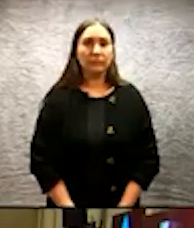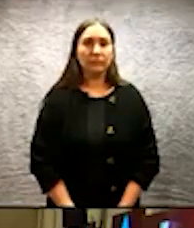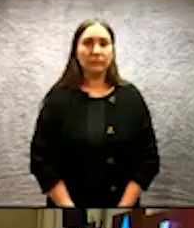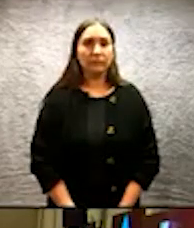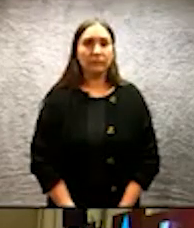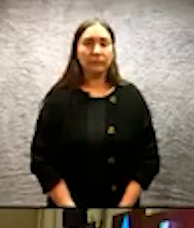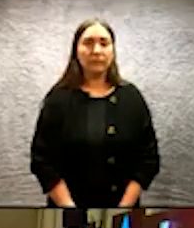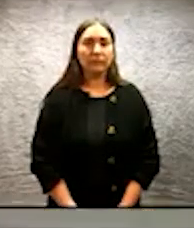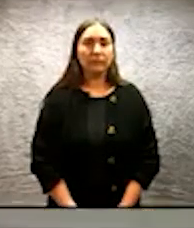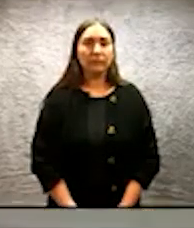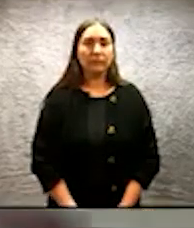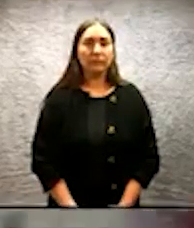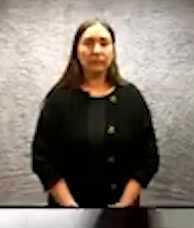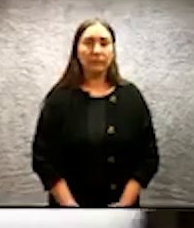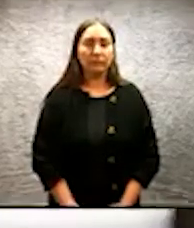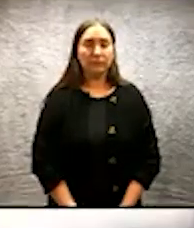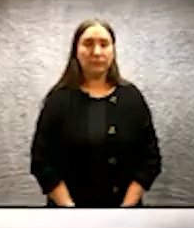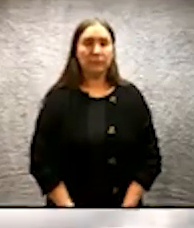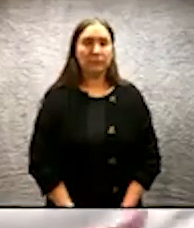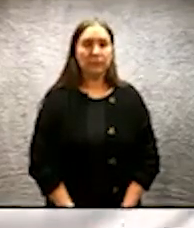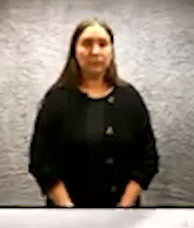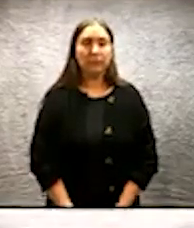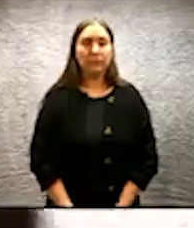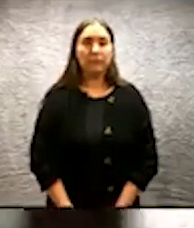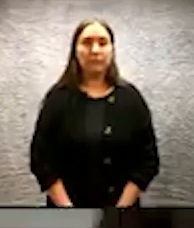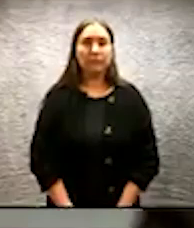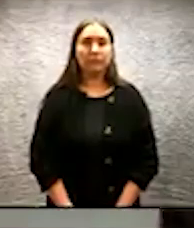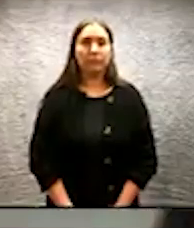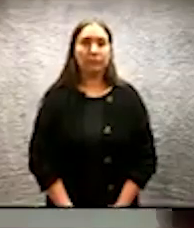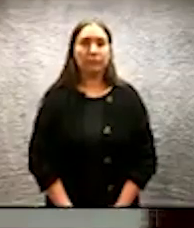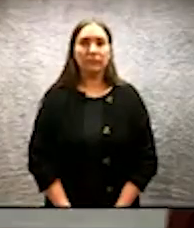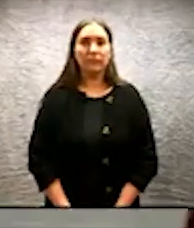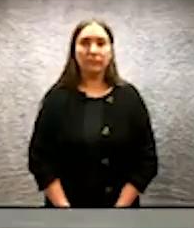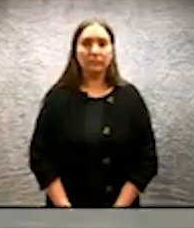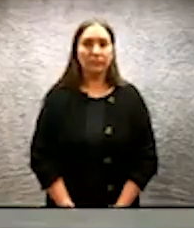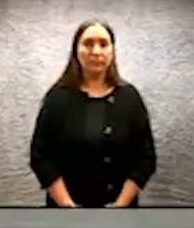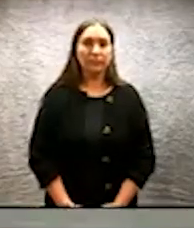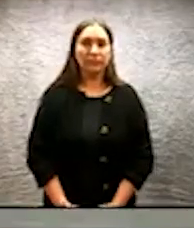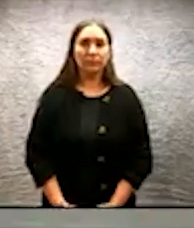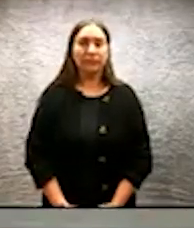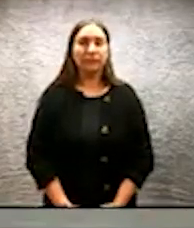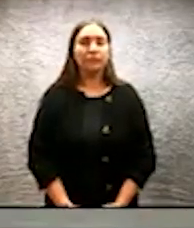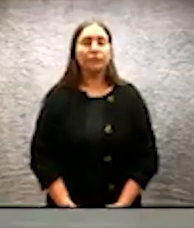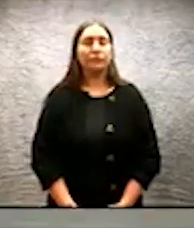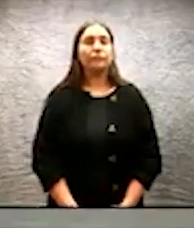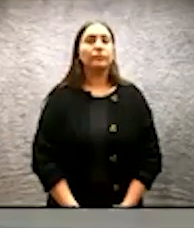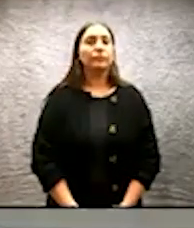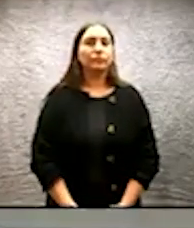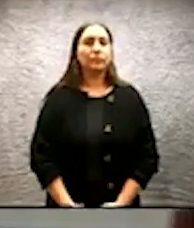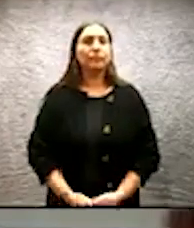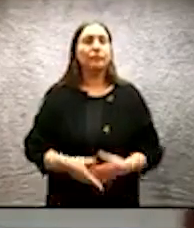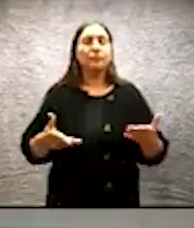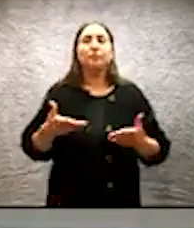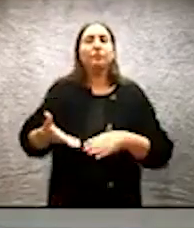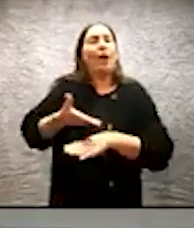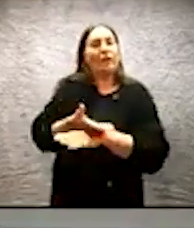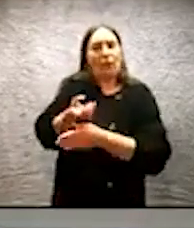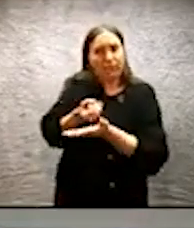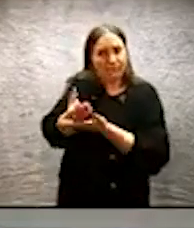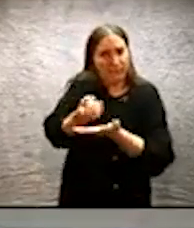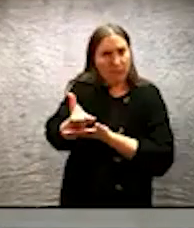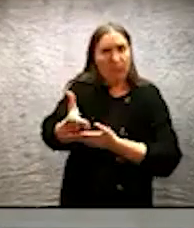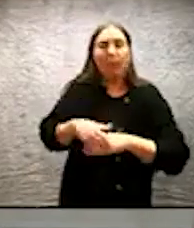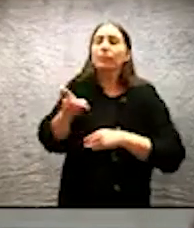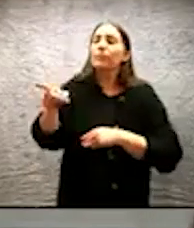Avant de d'ouvrir les, au moins aux informations. Vous avez tous et toutes reçu le procès-verbal du